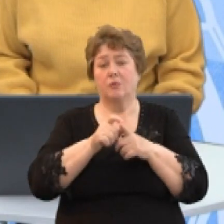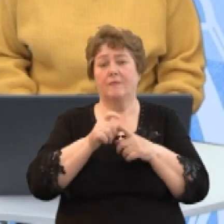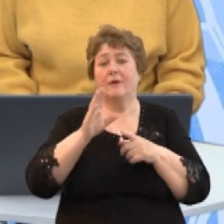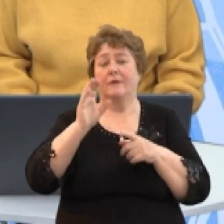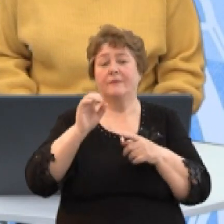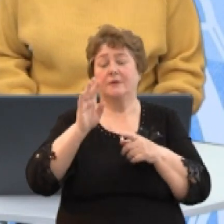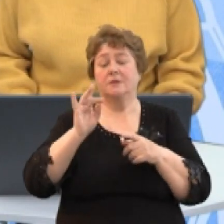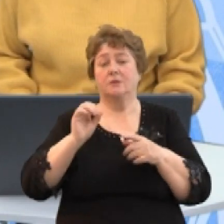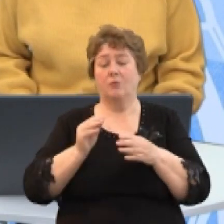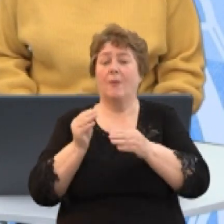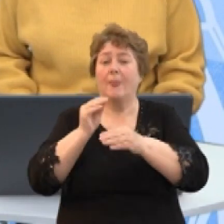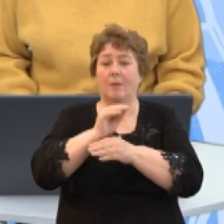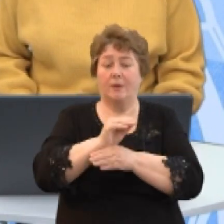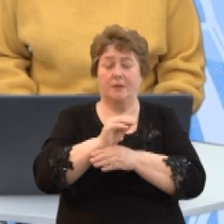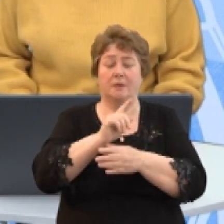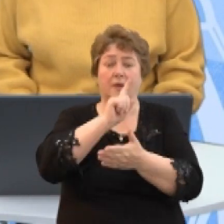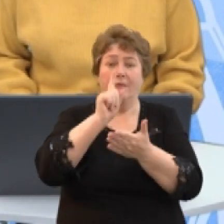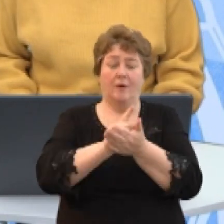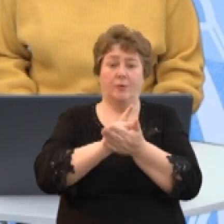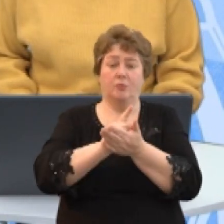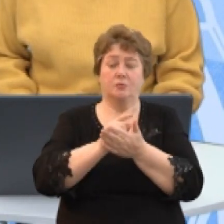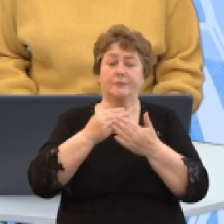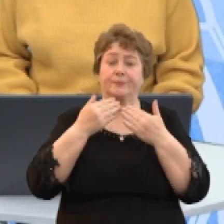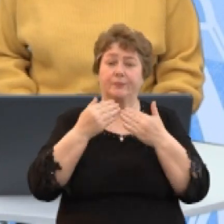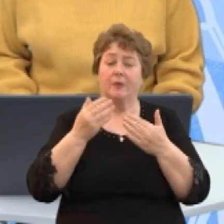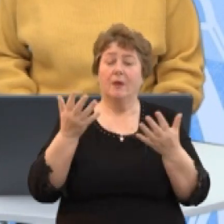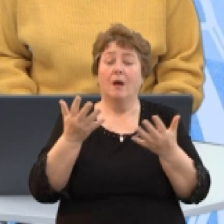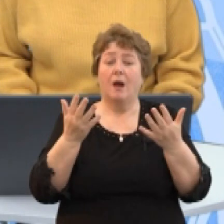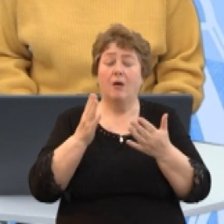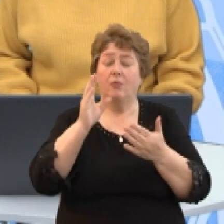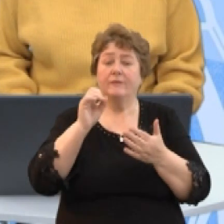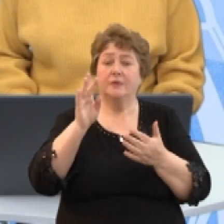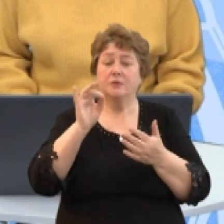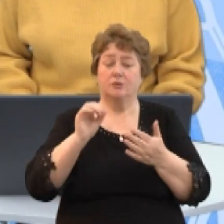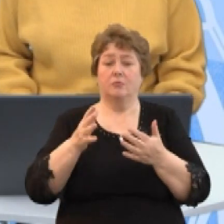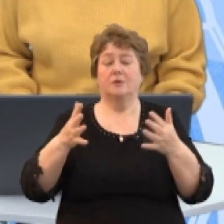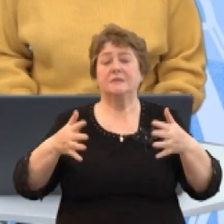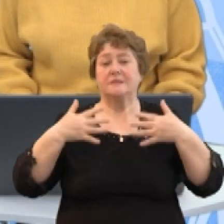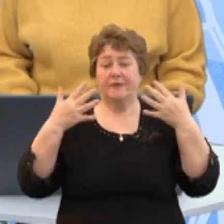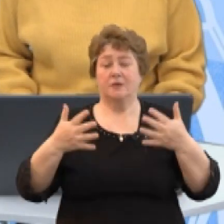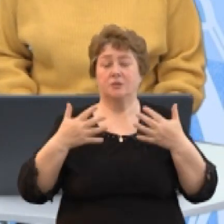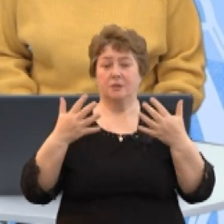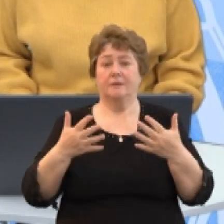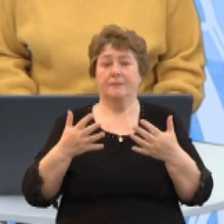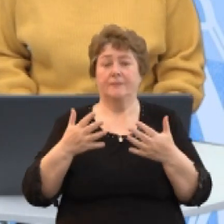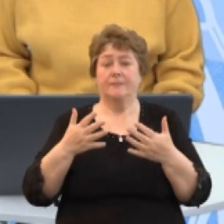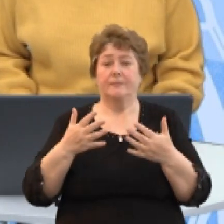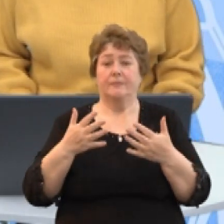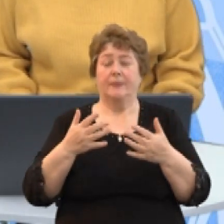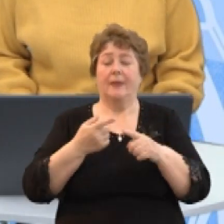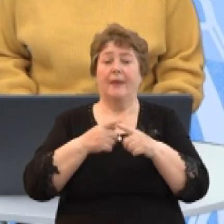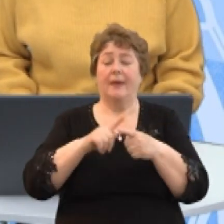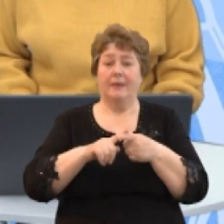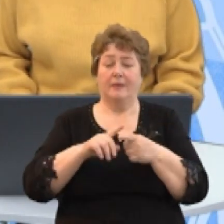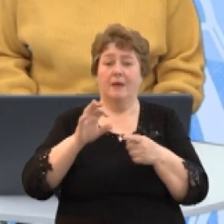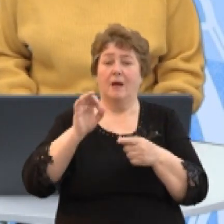дополняет его зададим вопрос ветерок какой свежий свежий это